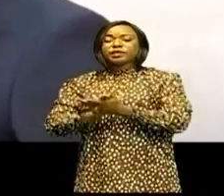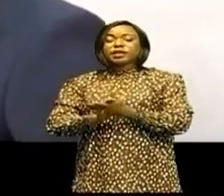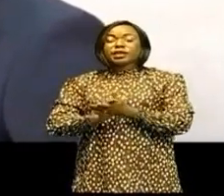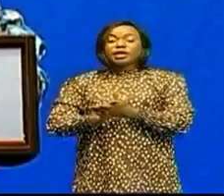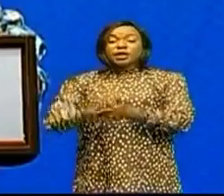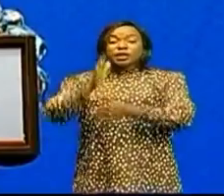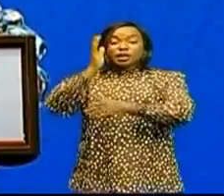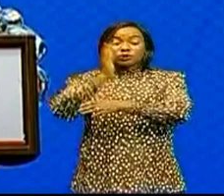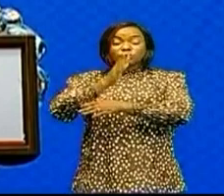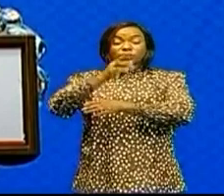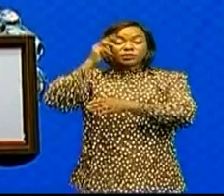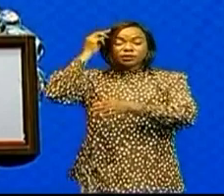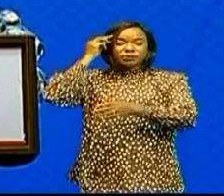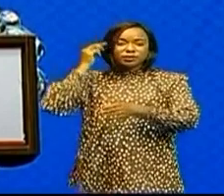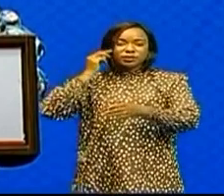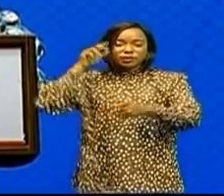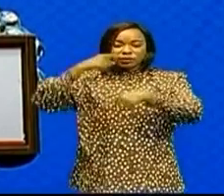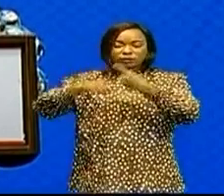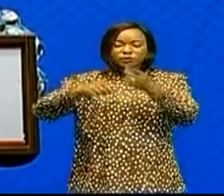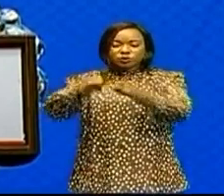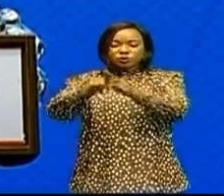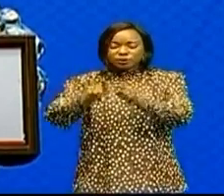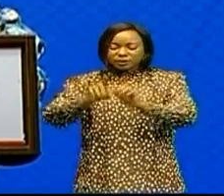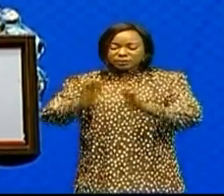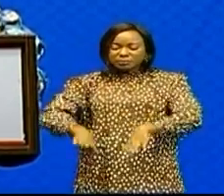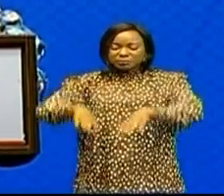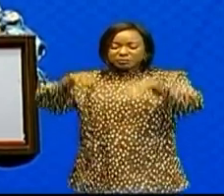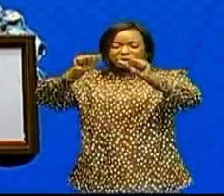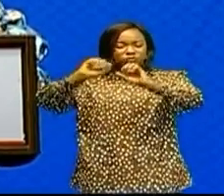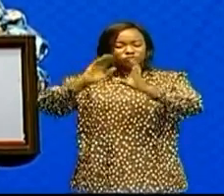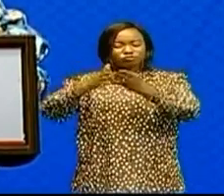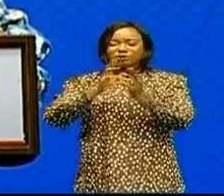des ministres a pris acte de ces rapports.